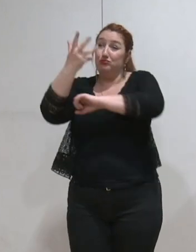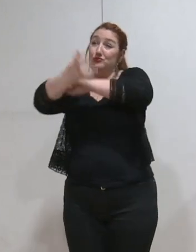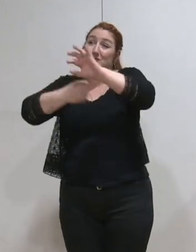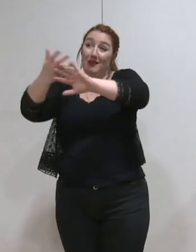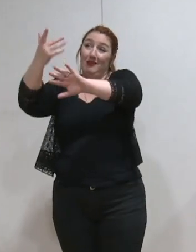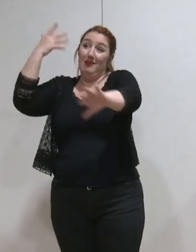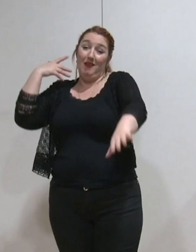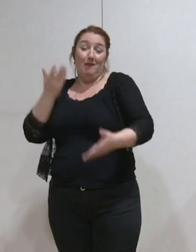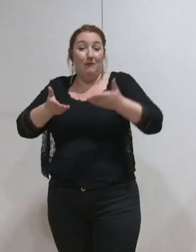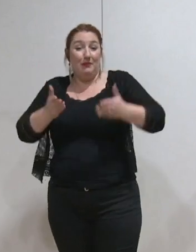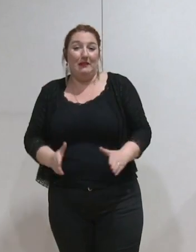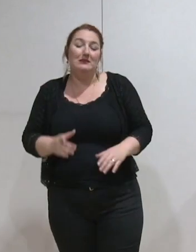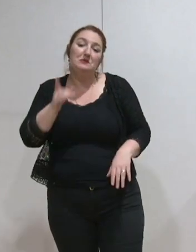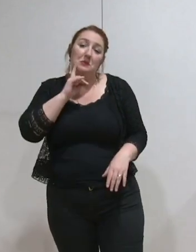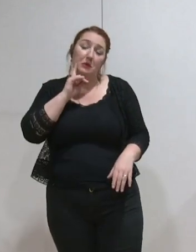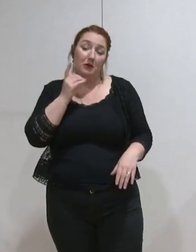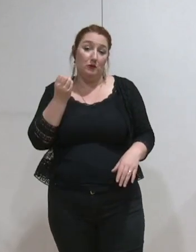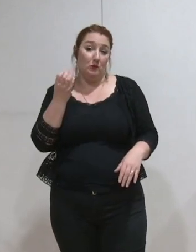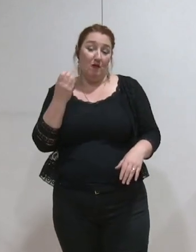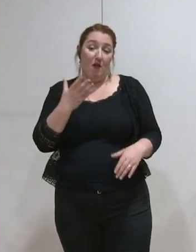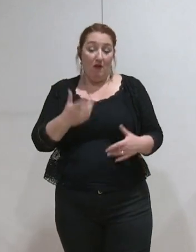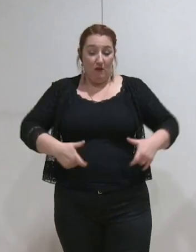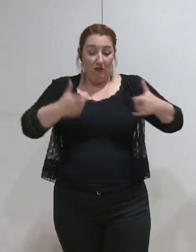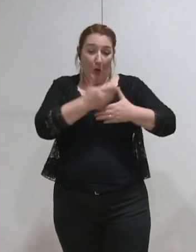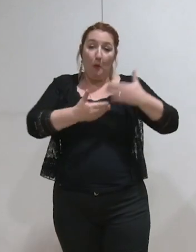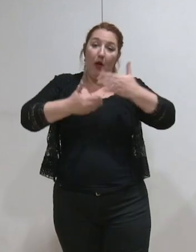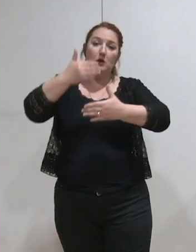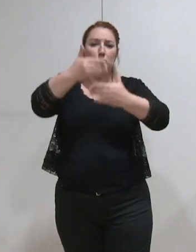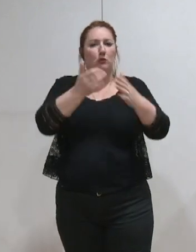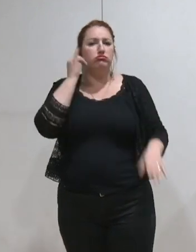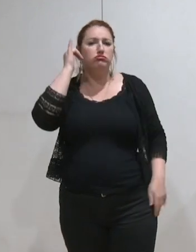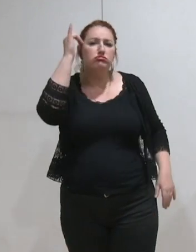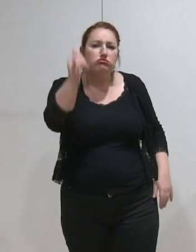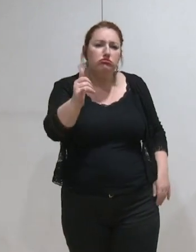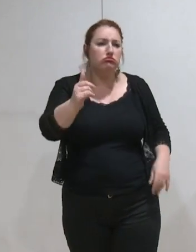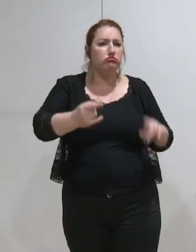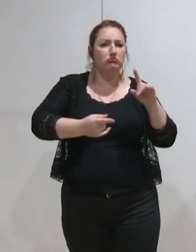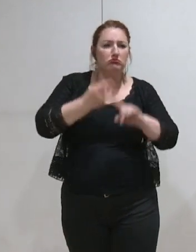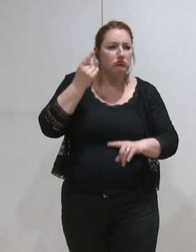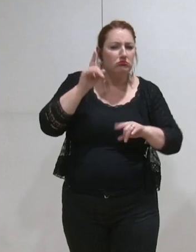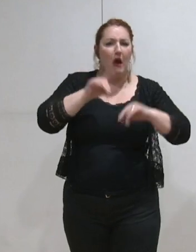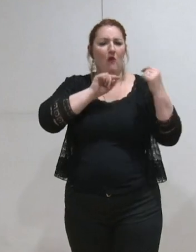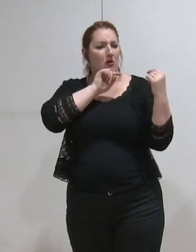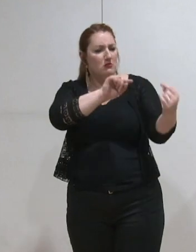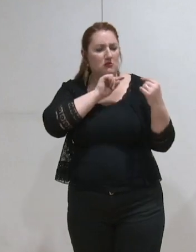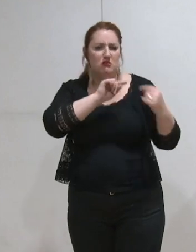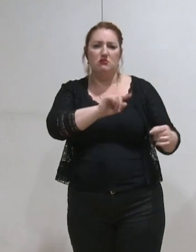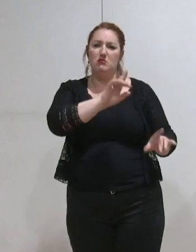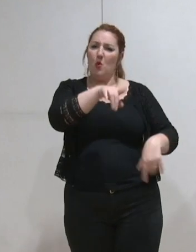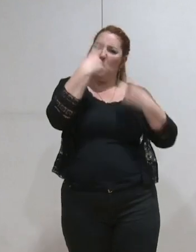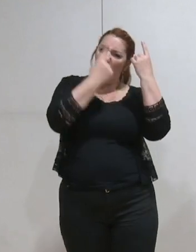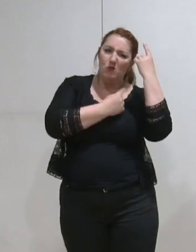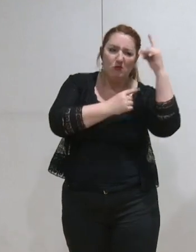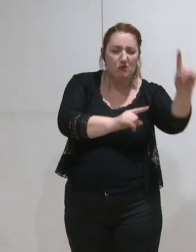années puisque ce sont pour la plupart des opérations parfois importantes qui ont fait l'objet de contentieux de recours de relance de